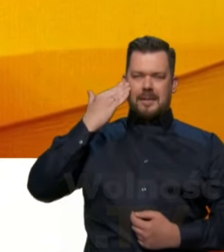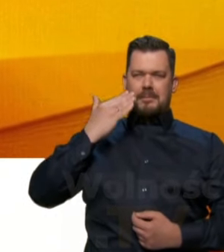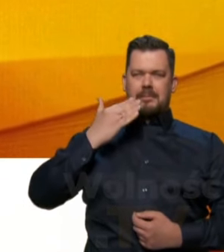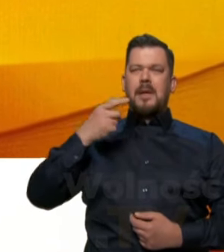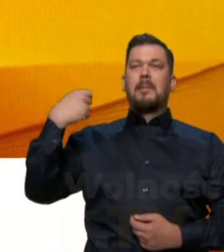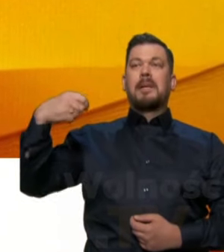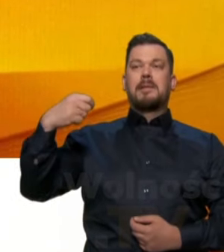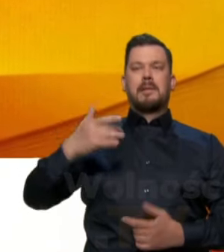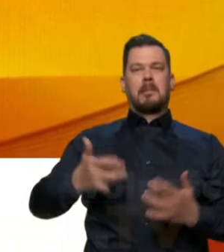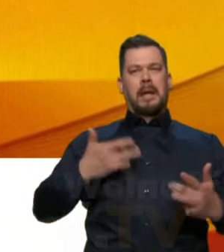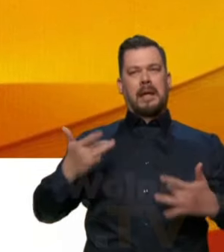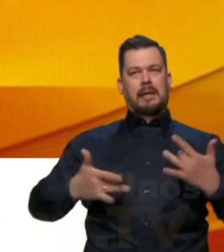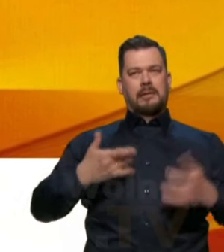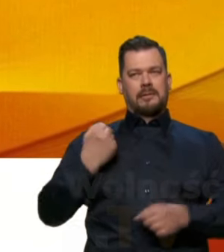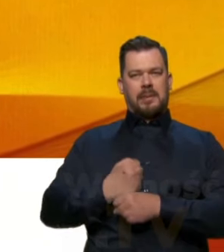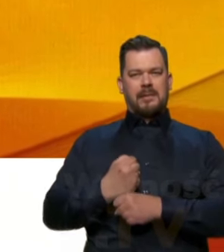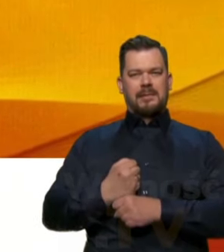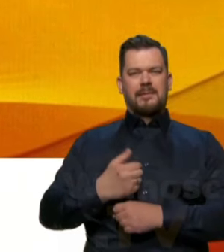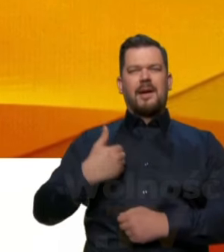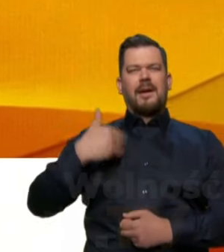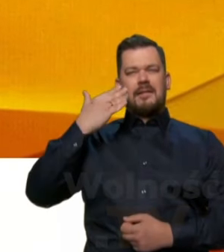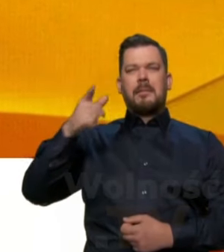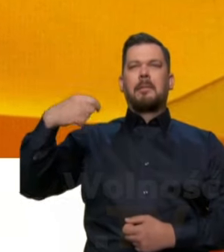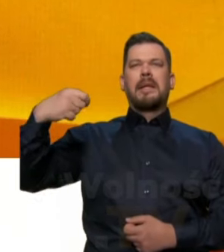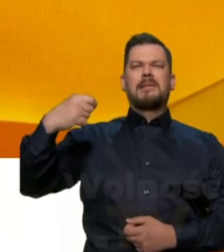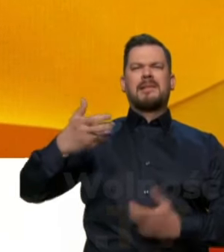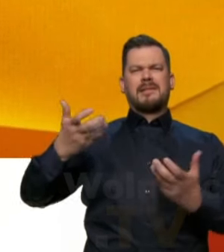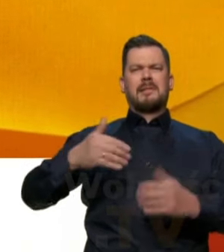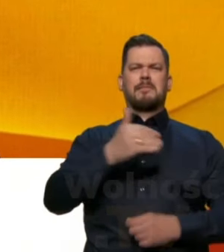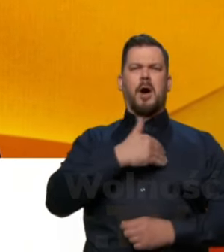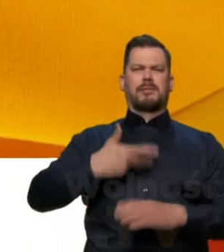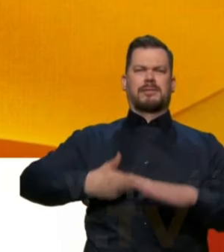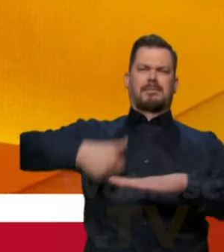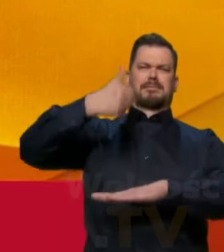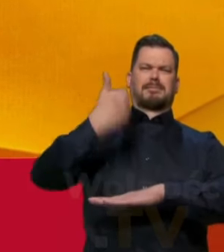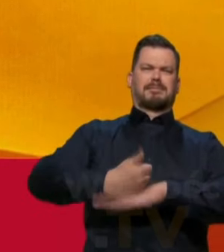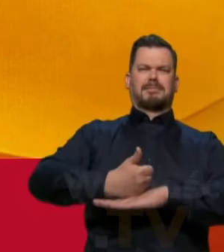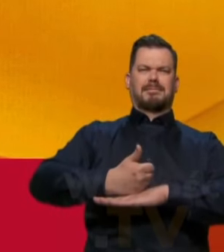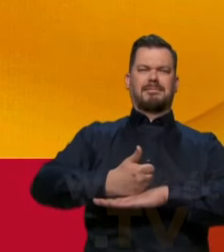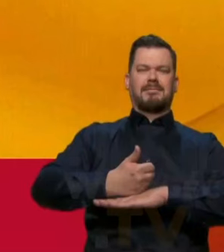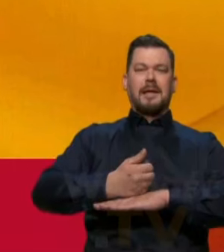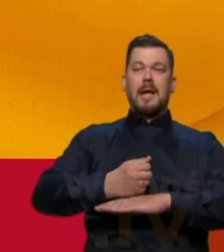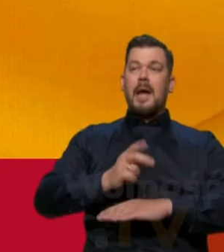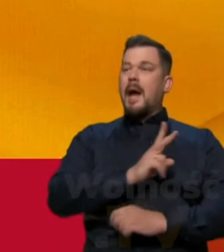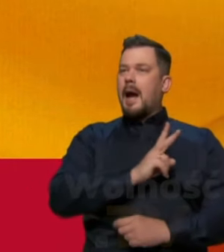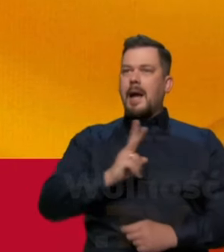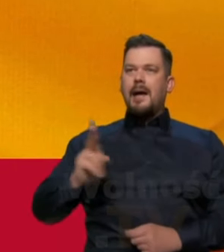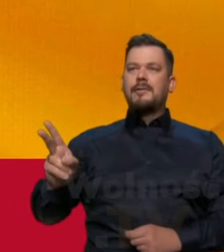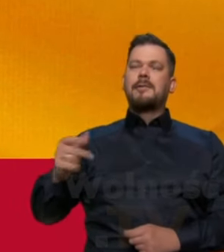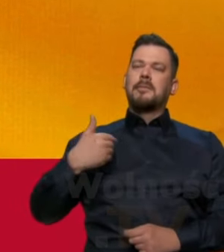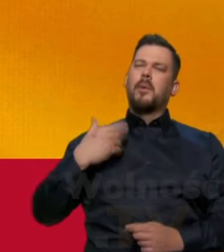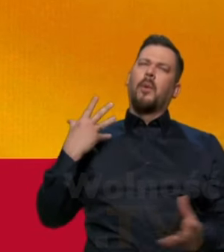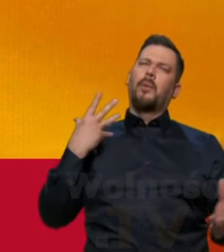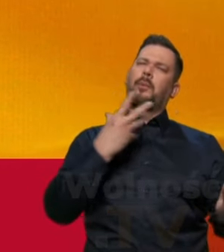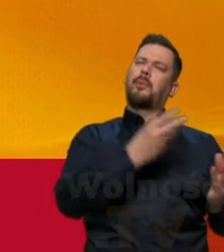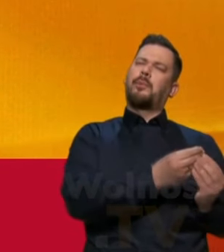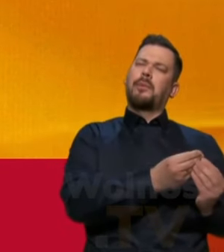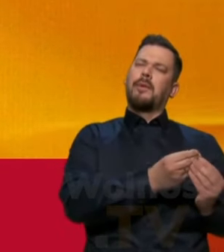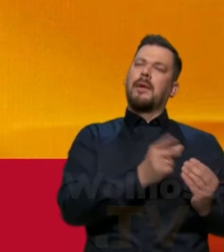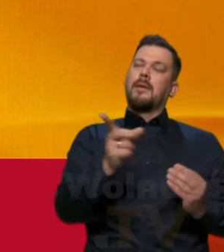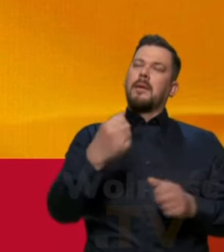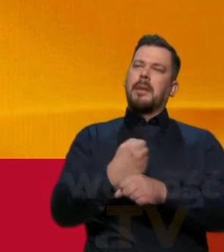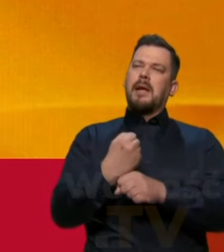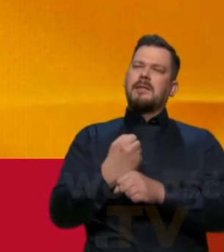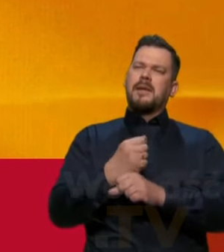męczy na swoim stanowisku. Wiemy, że chce być prezydentem Polski. Dlatego ja mam zupełnie inne pytanie. Każdy prezydent coś po sobie pozostawia. Symbolem